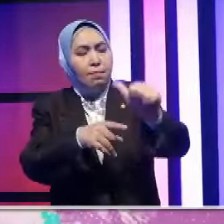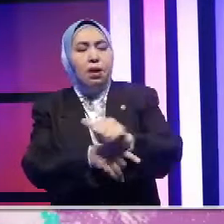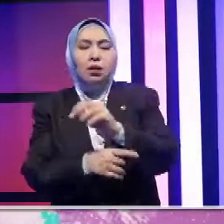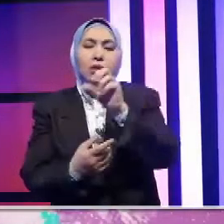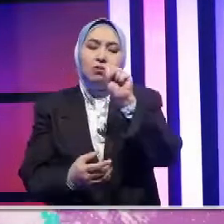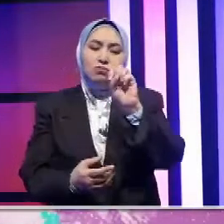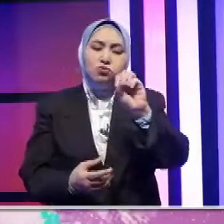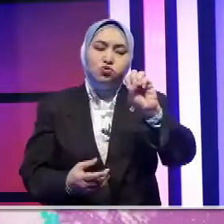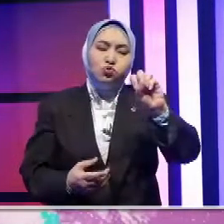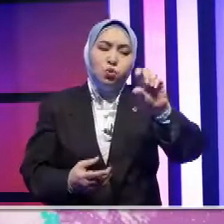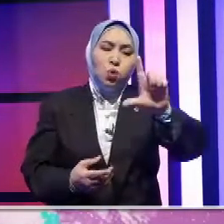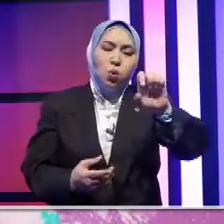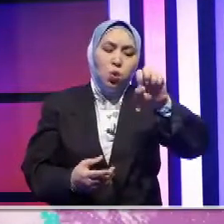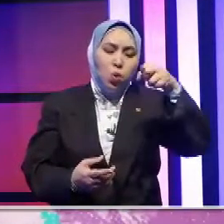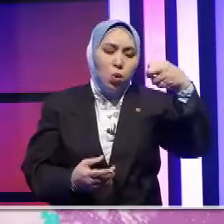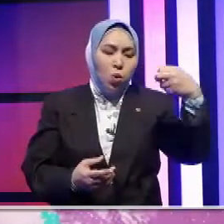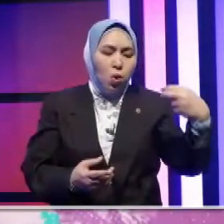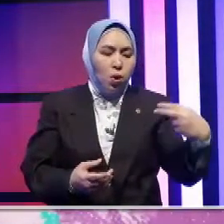الصالحات